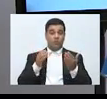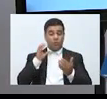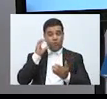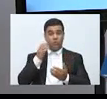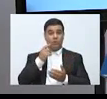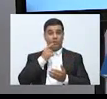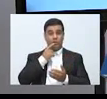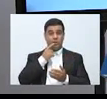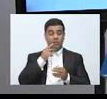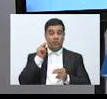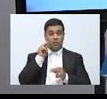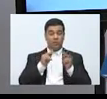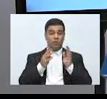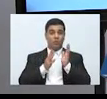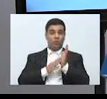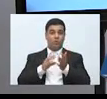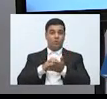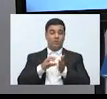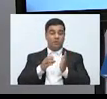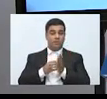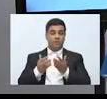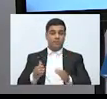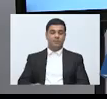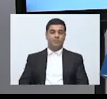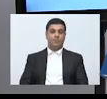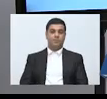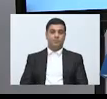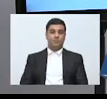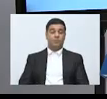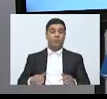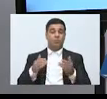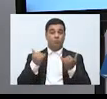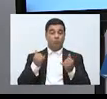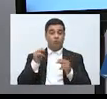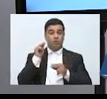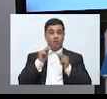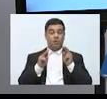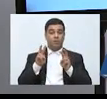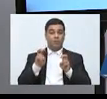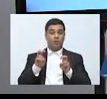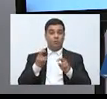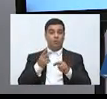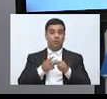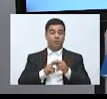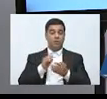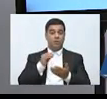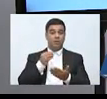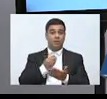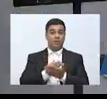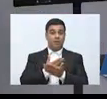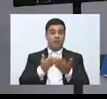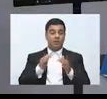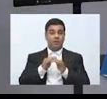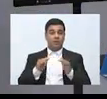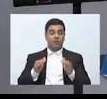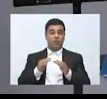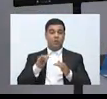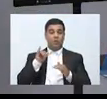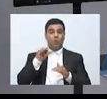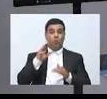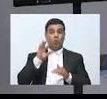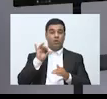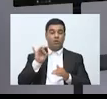тили дарси 9-синф. Бугунги дарс мавзуси, азиз ўқувчилар, Ўтқир